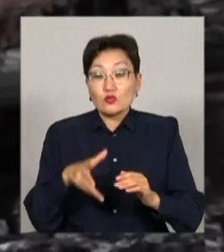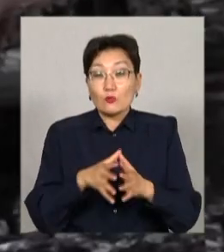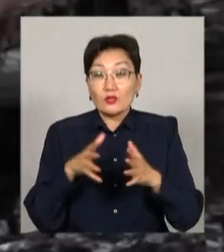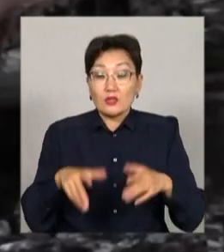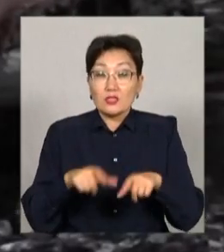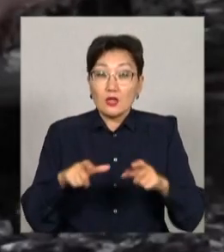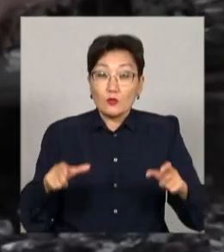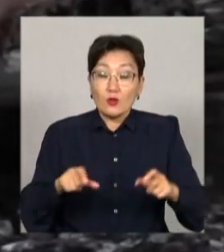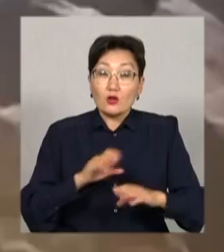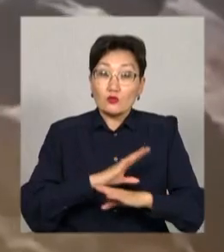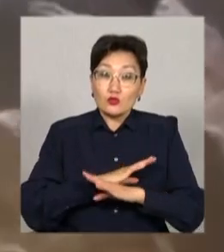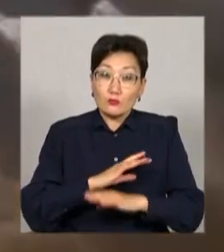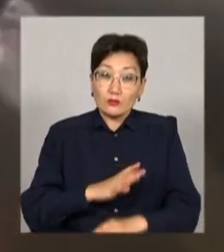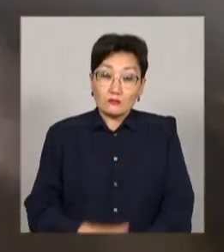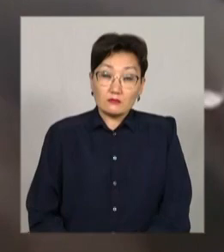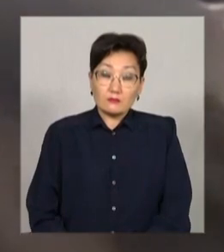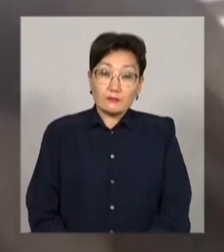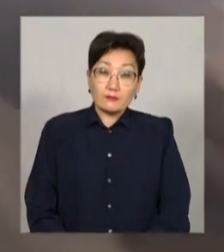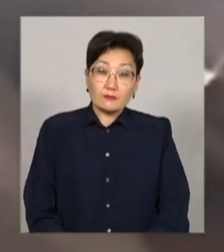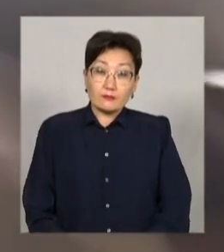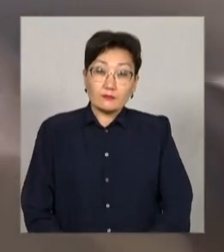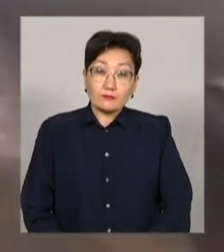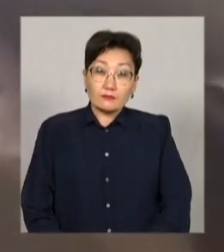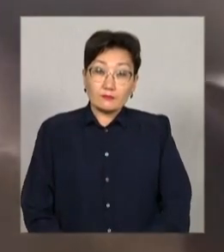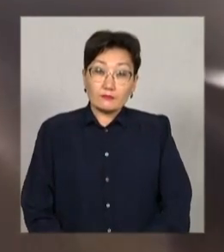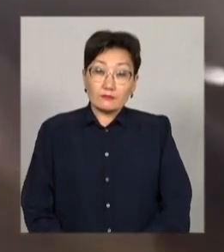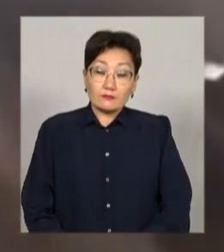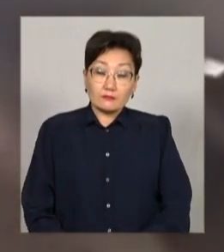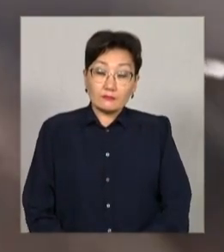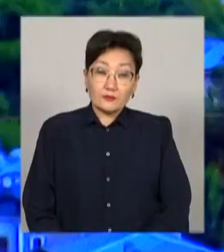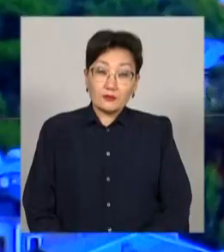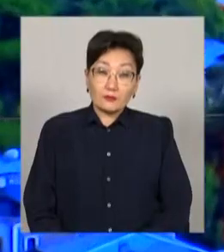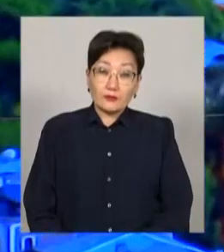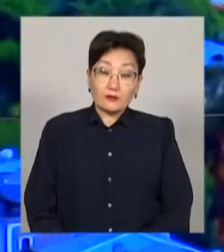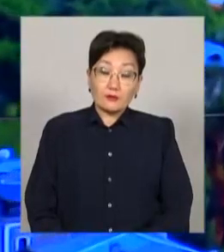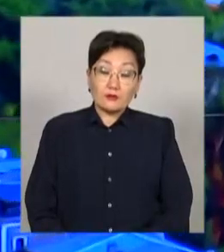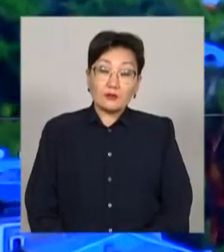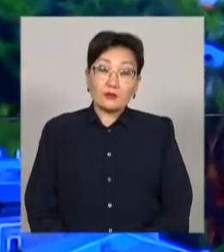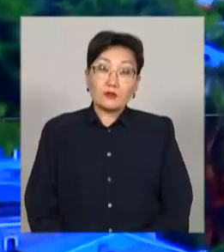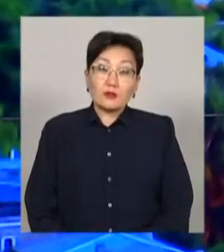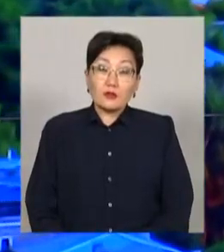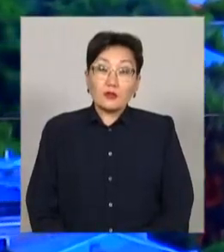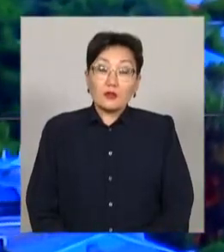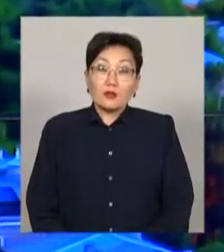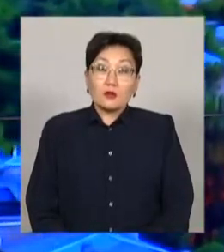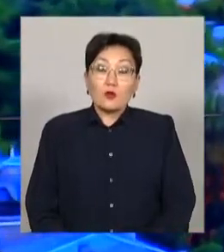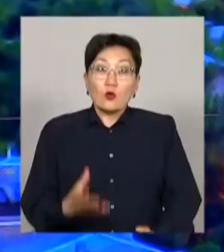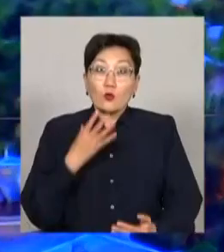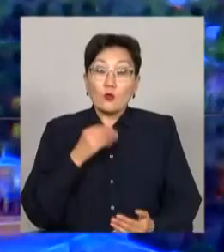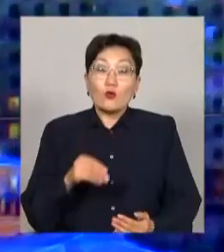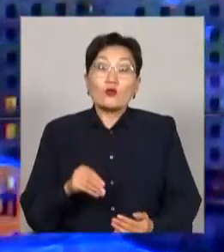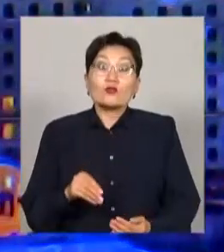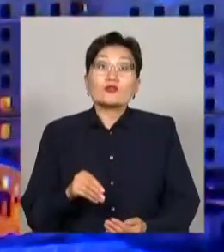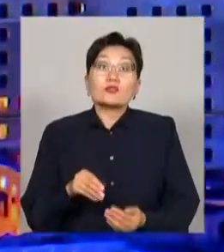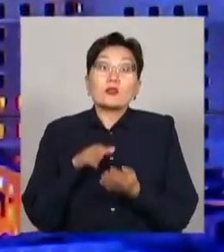аса бейбіт тұрғын көз жұмған. Назкен Еркін, Рустам Аралбаев, Алматы телеарнасы. Өз жаназасында оянып